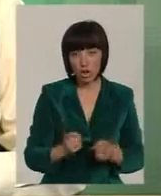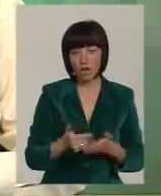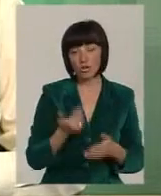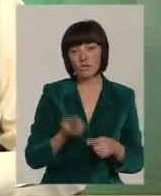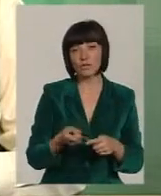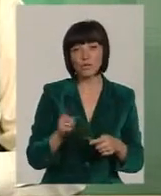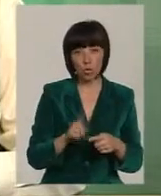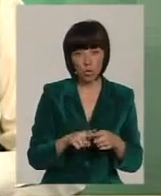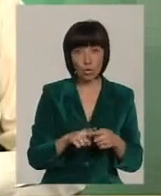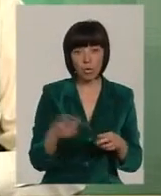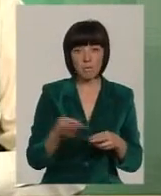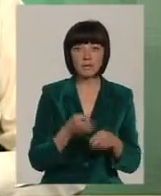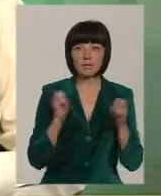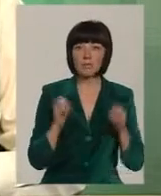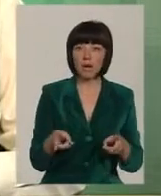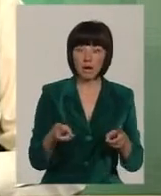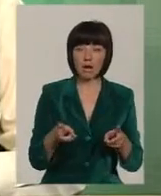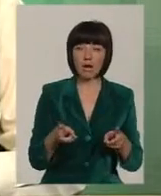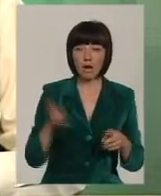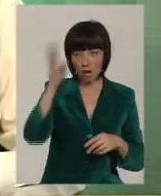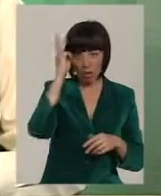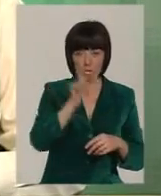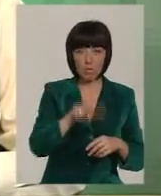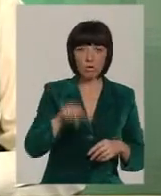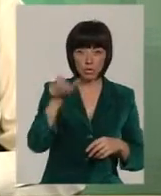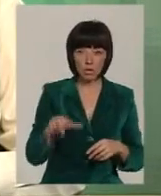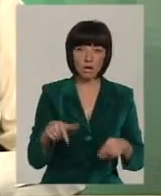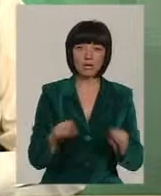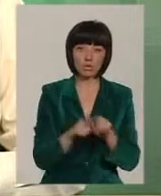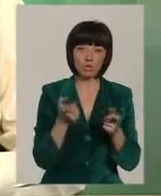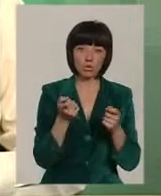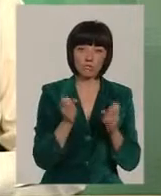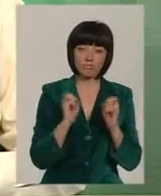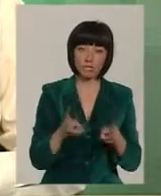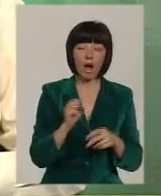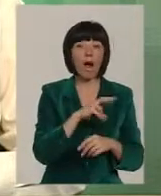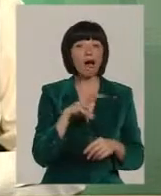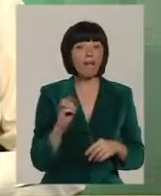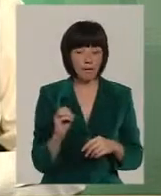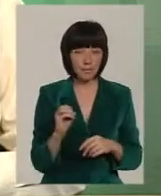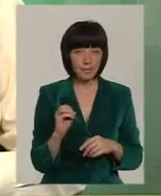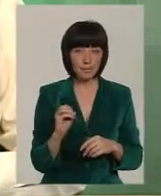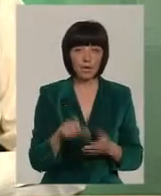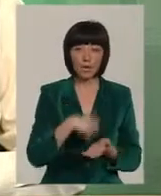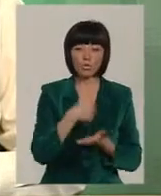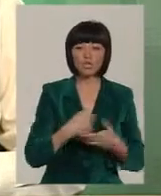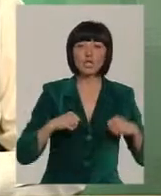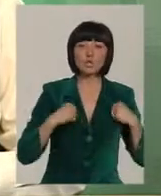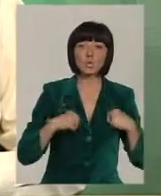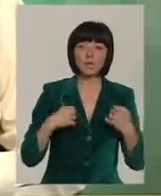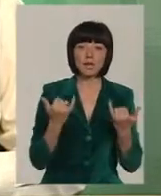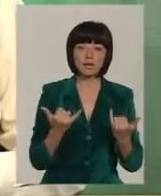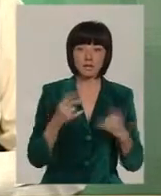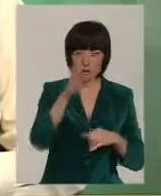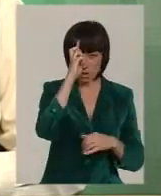цього безпека подолянок і всіх громадян, вона трошки є під загрозою, але основні зусилля зараз